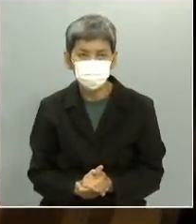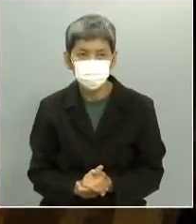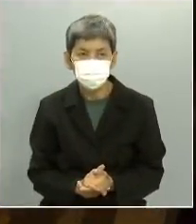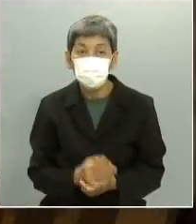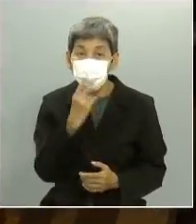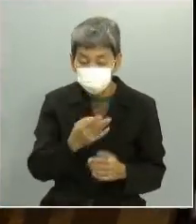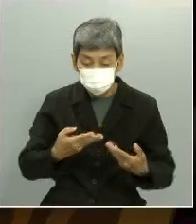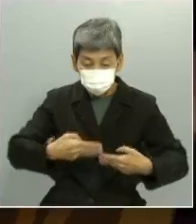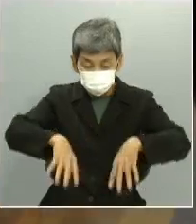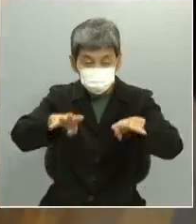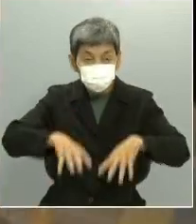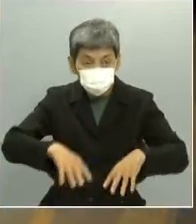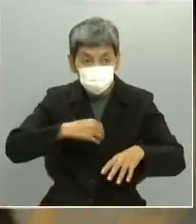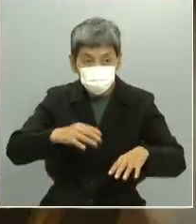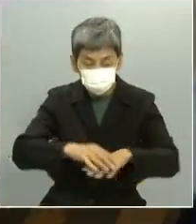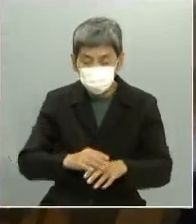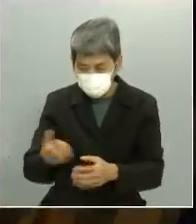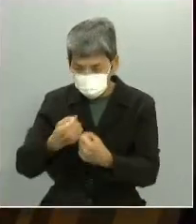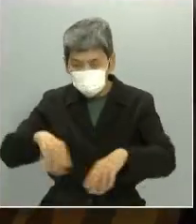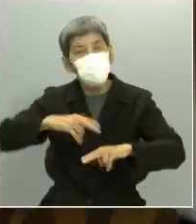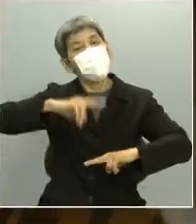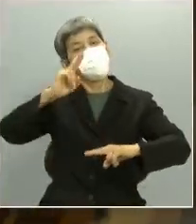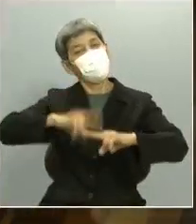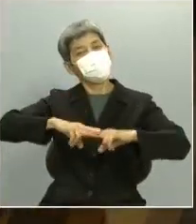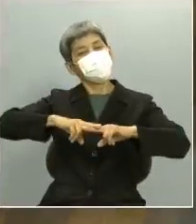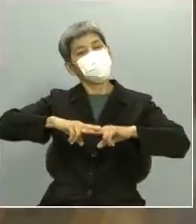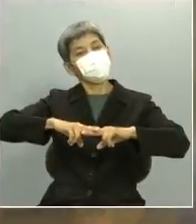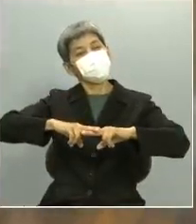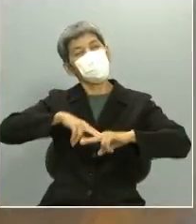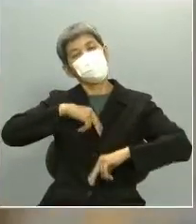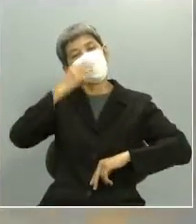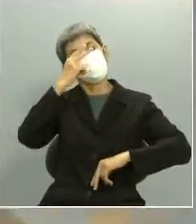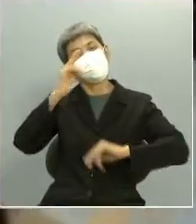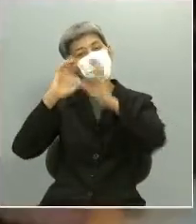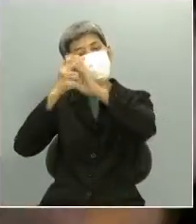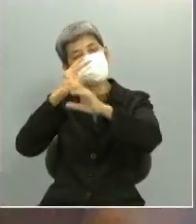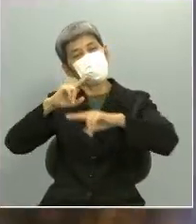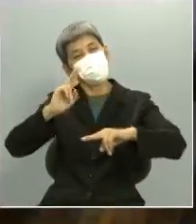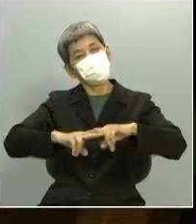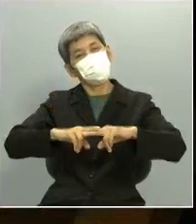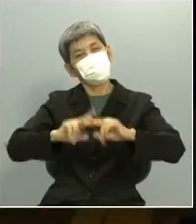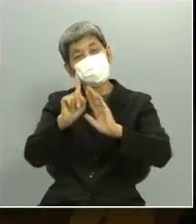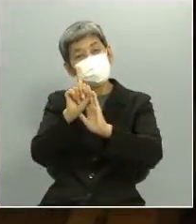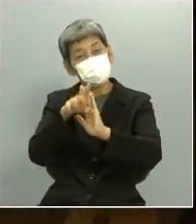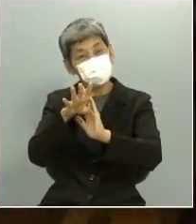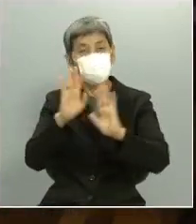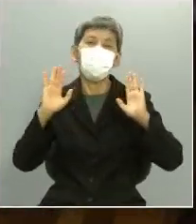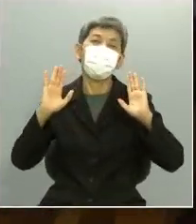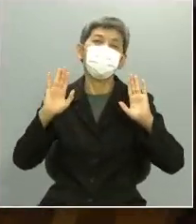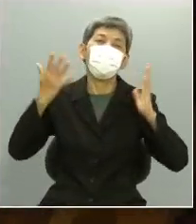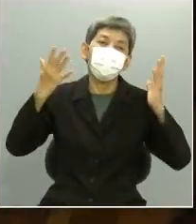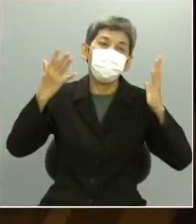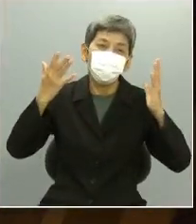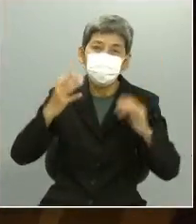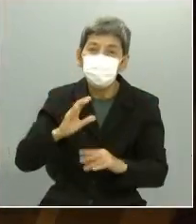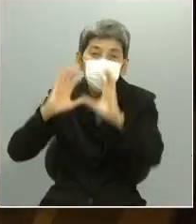าเสือไวนิลกับทีมงานแล้วมานั่งแพดำเห็นว่านั่ง4นาทีจบ ค่ะ หนัง